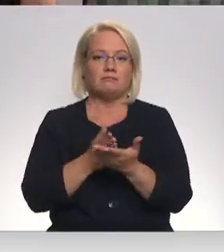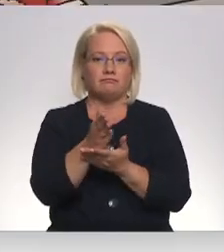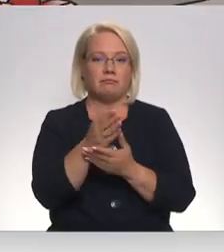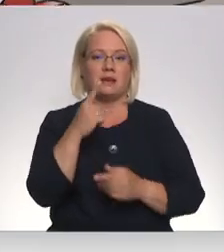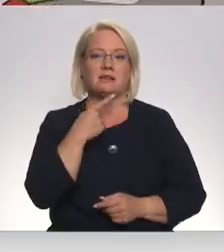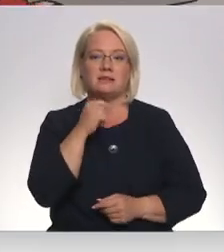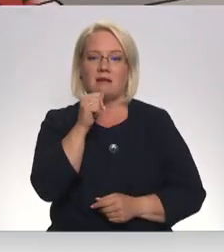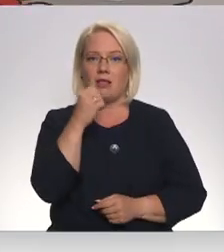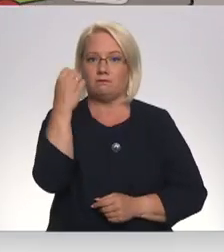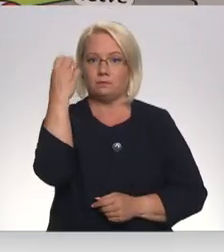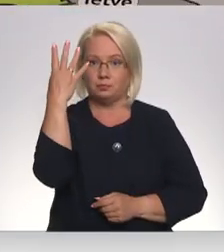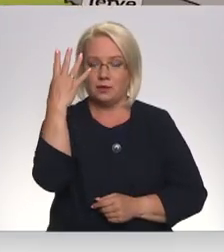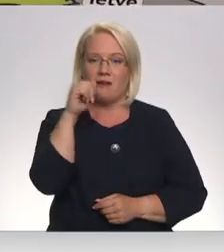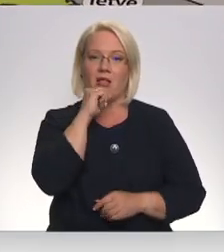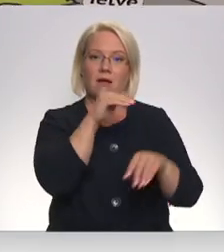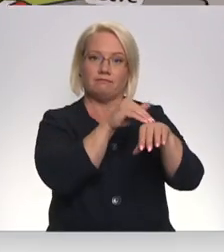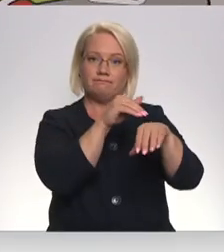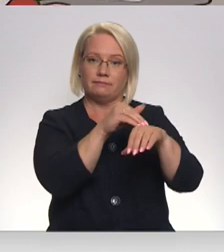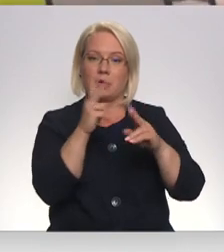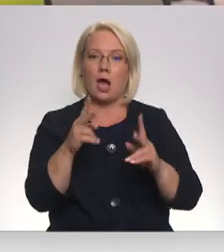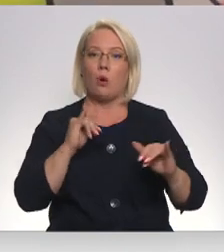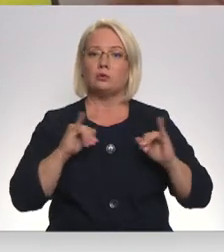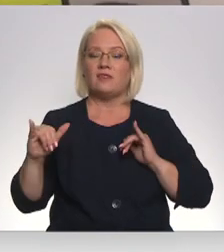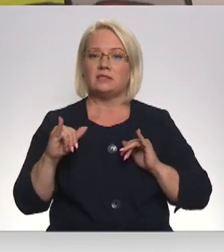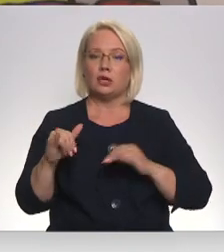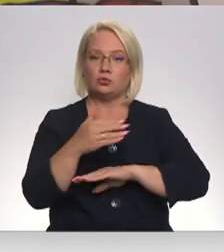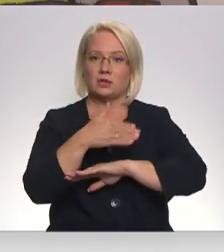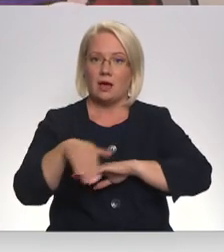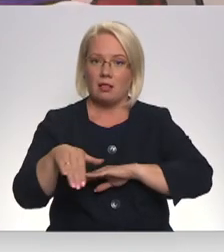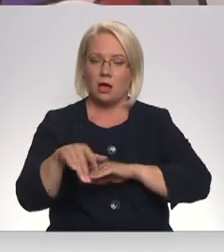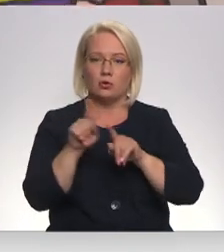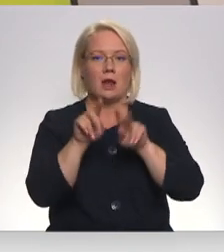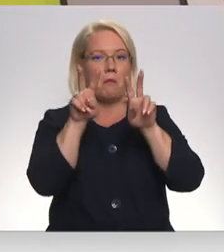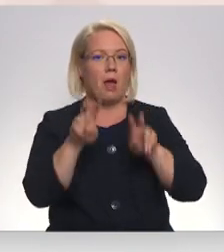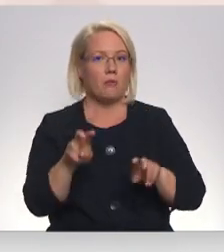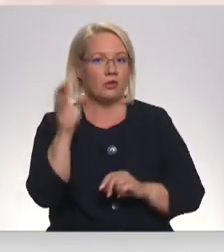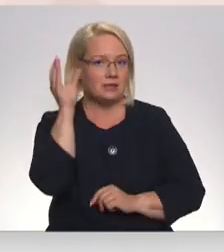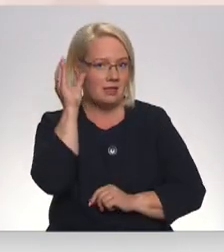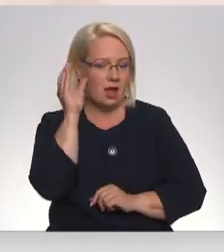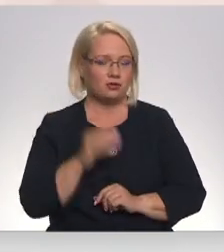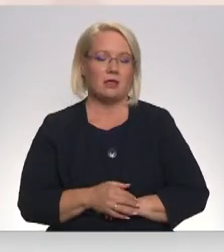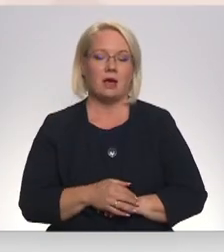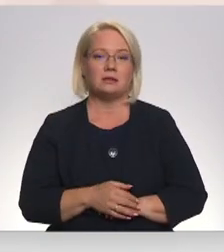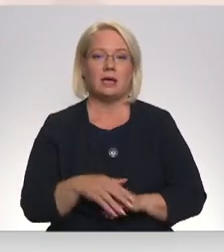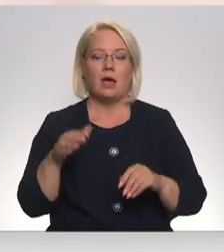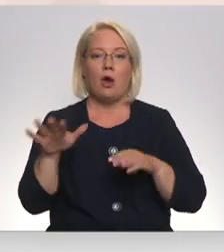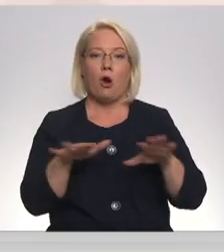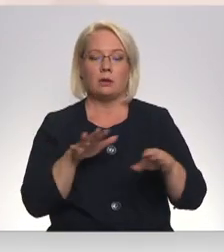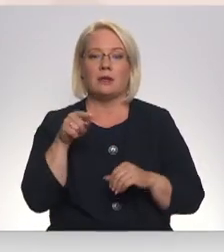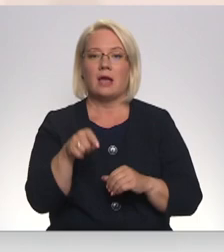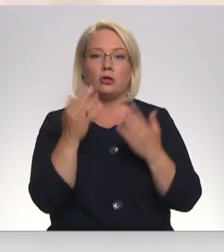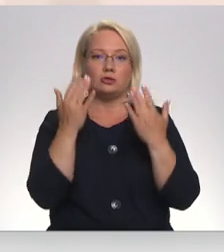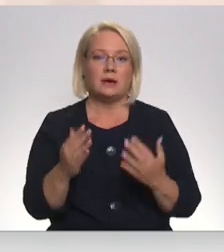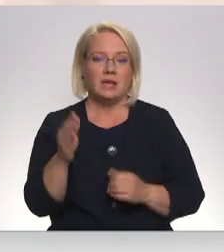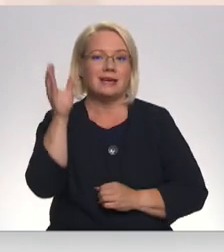zaļās gaismas. Tālāk seko atgādinājums, kā uzvesties uz ielas un iespēju pārbaudīt zināšanas. Rīkojam šādus pasākumus zinību dienā,